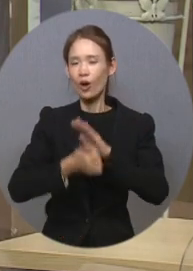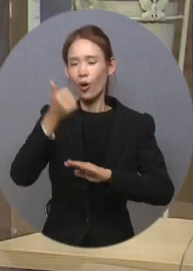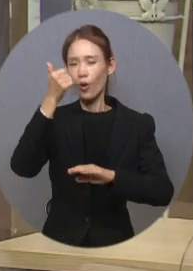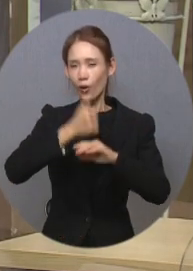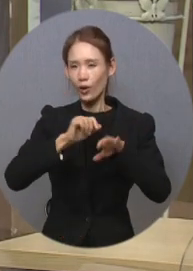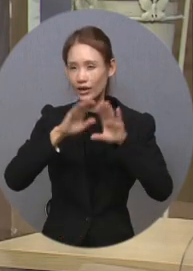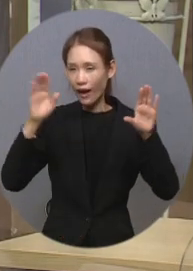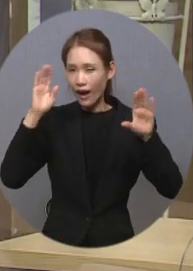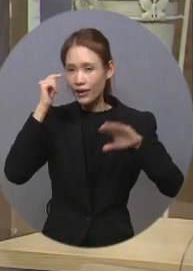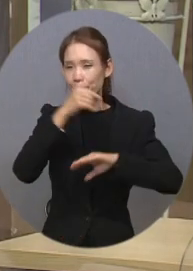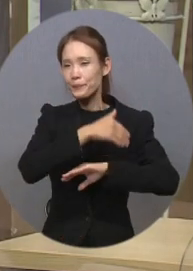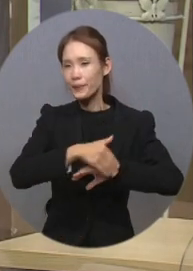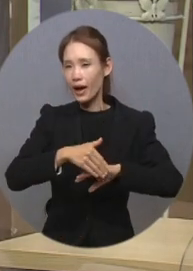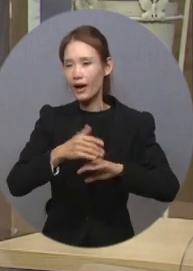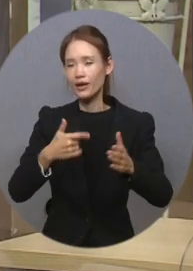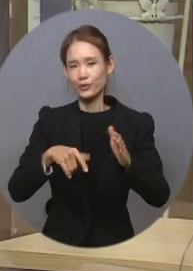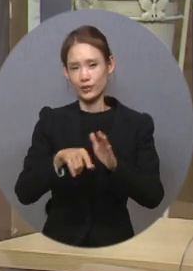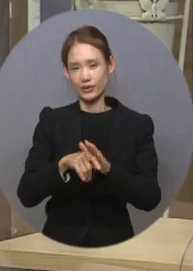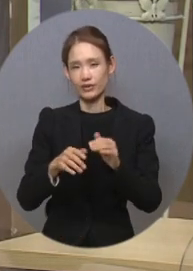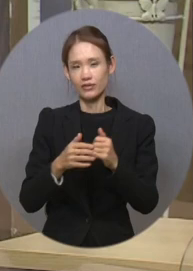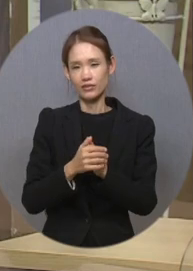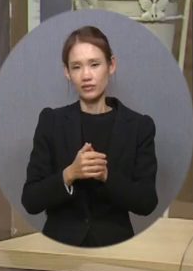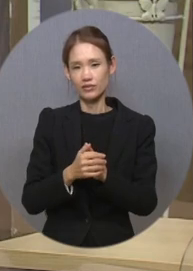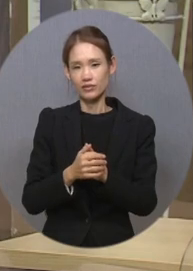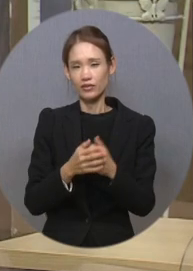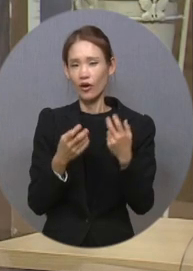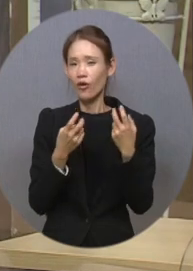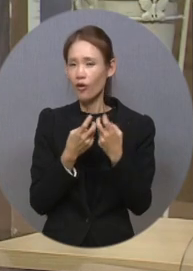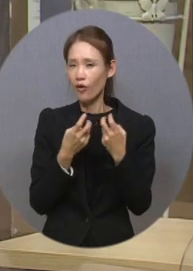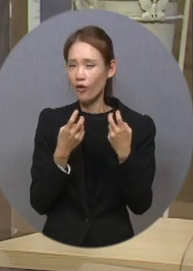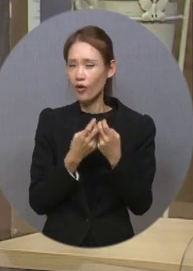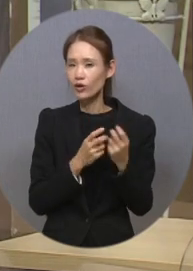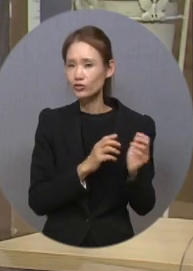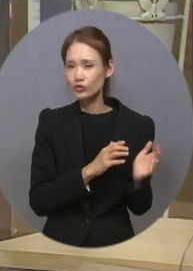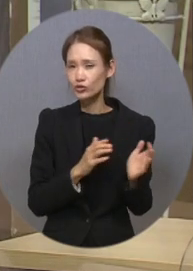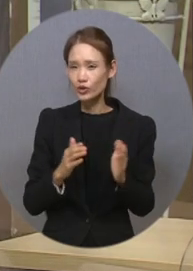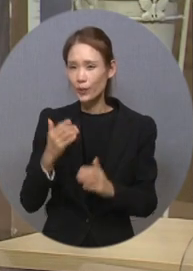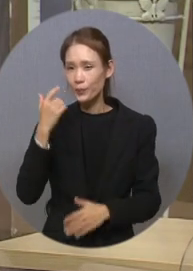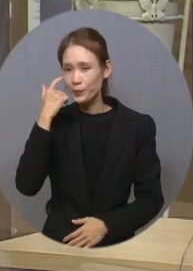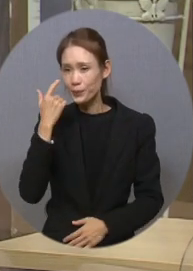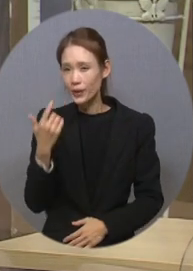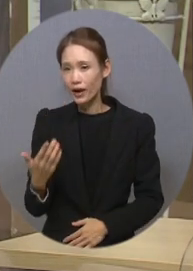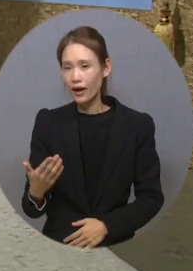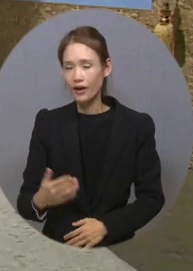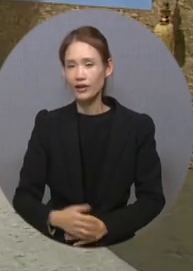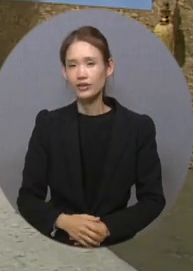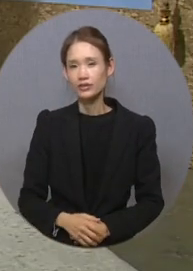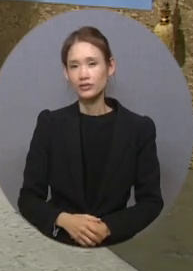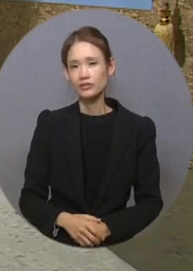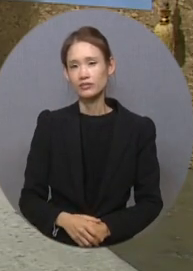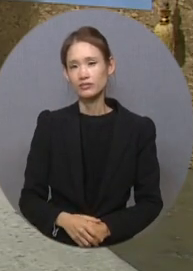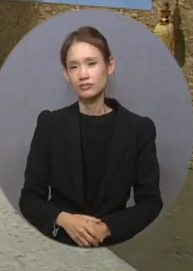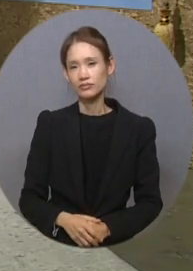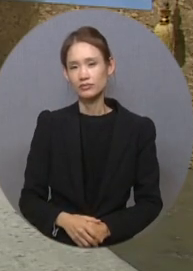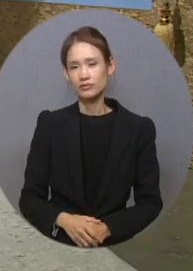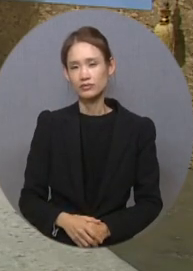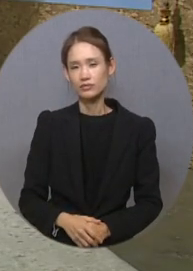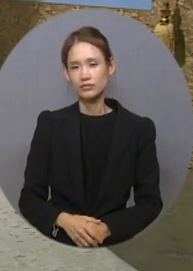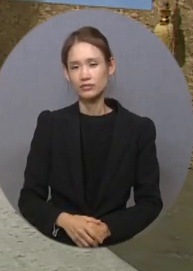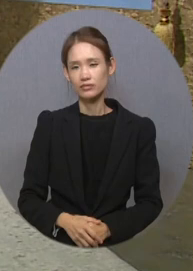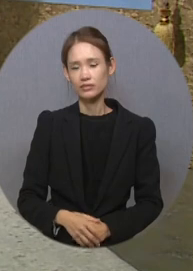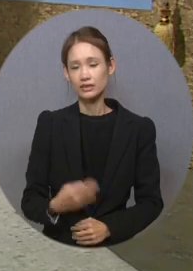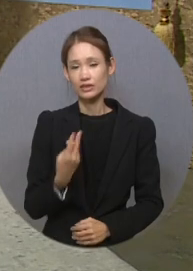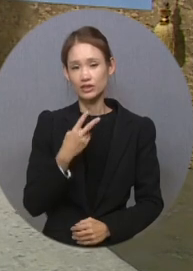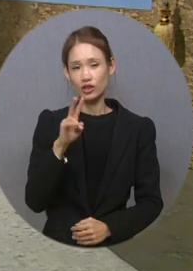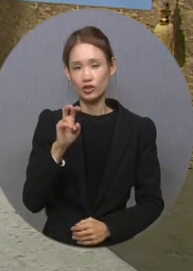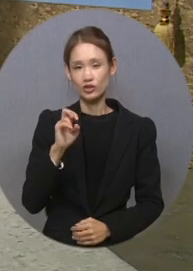성공적인 개최를 위해서는 지금 좀 어떻게 준비를 해 나가고 계신가요? 저는 우선은